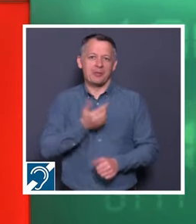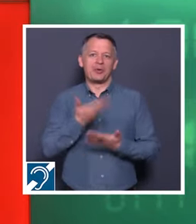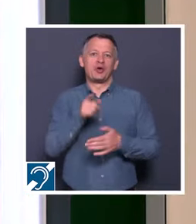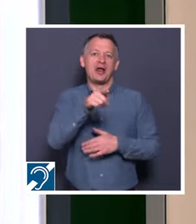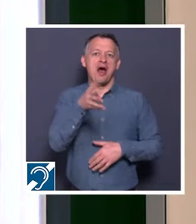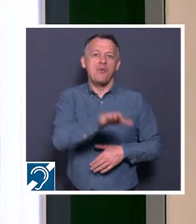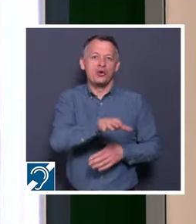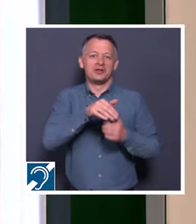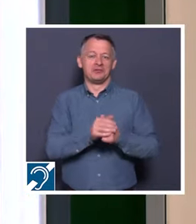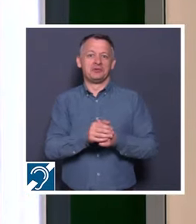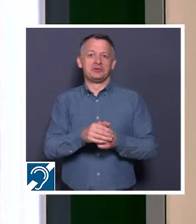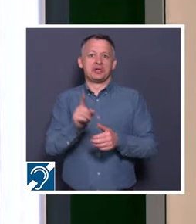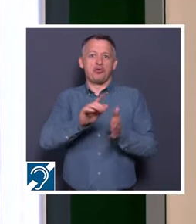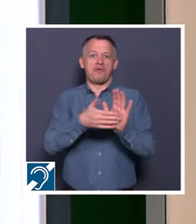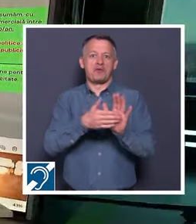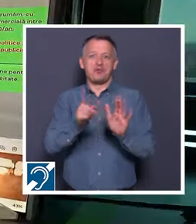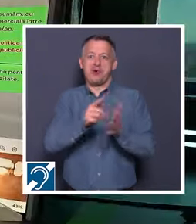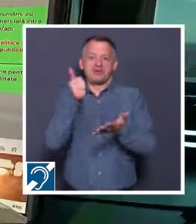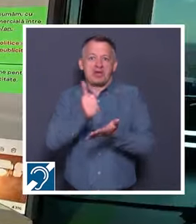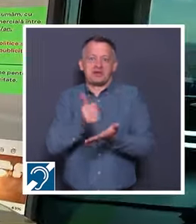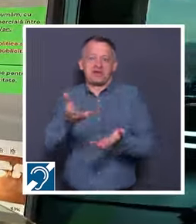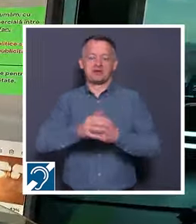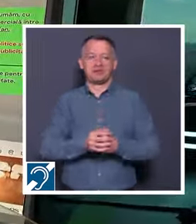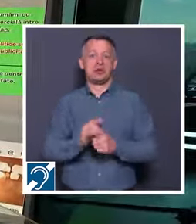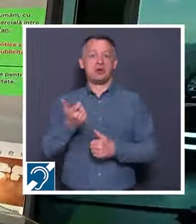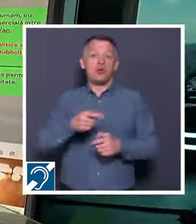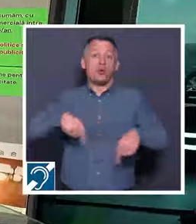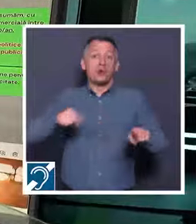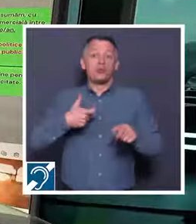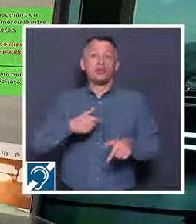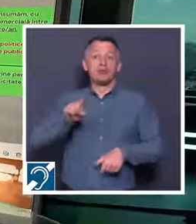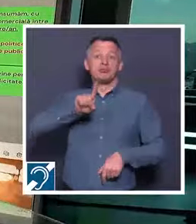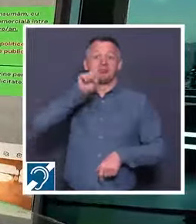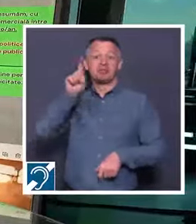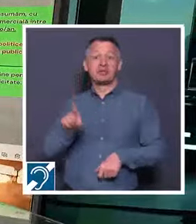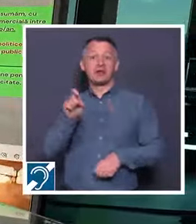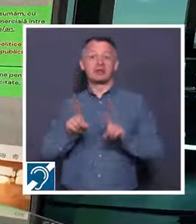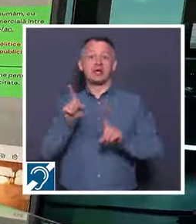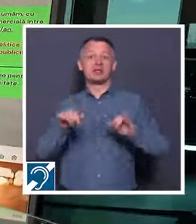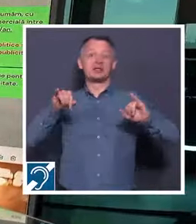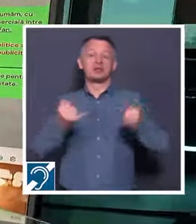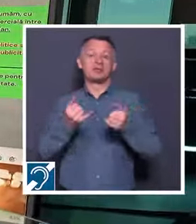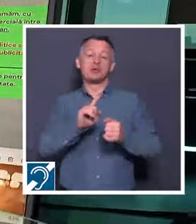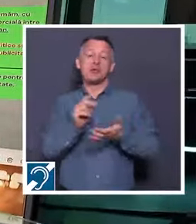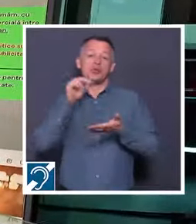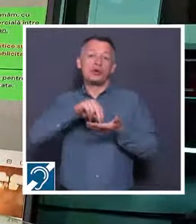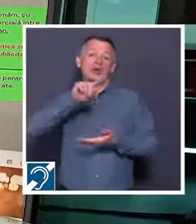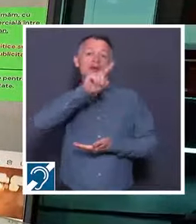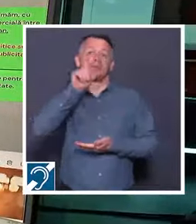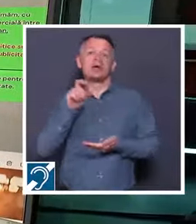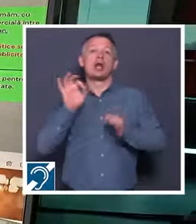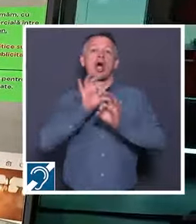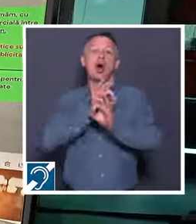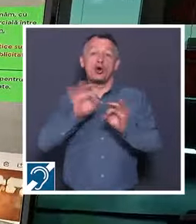și s-a dovedit că nu a fost deloc așa. Și ne putem întreba dacă într-un astfel de caz nu ne punem întrebările corecte și